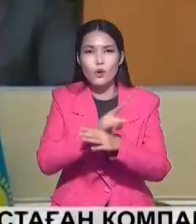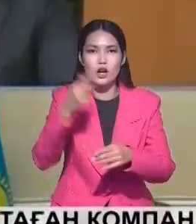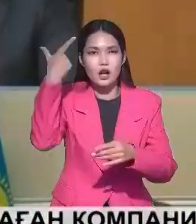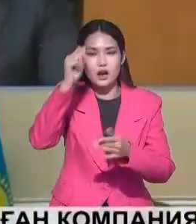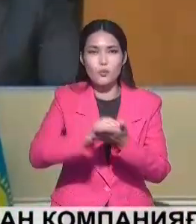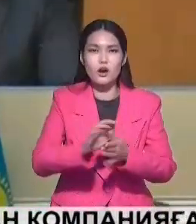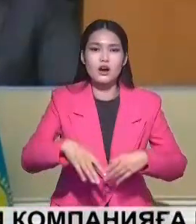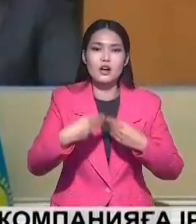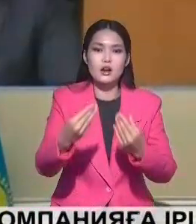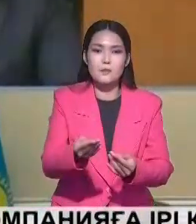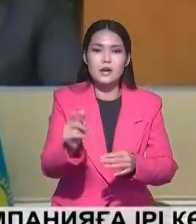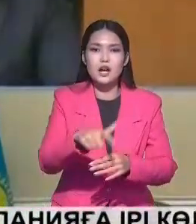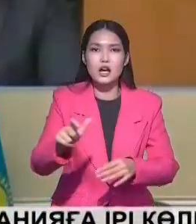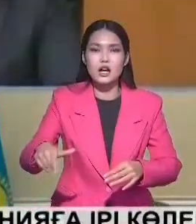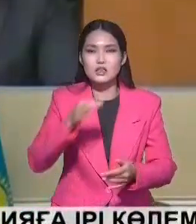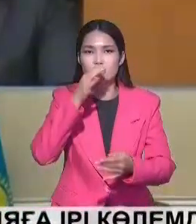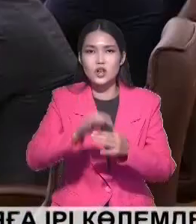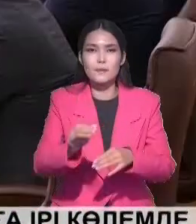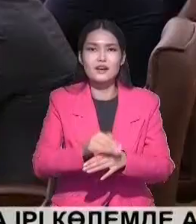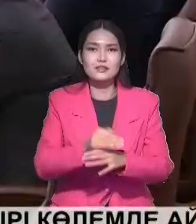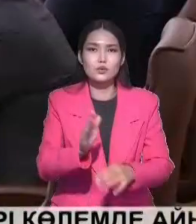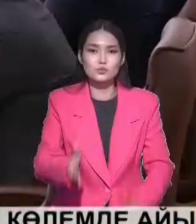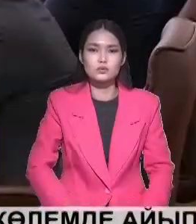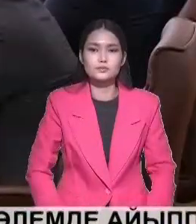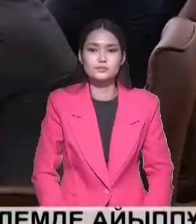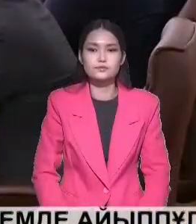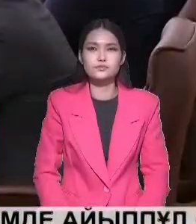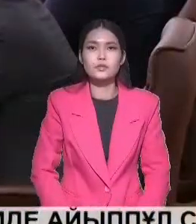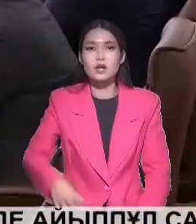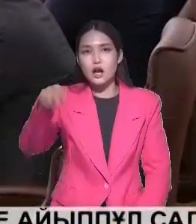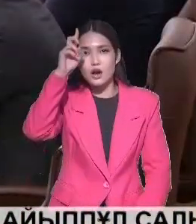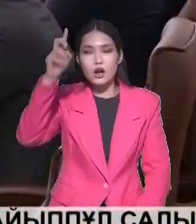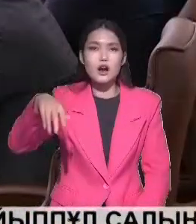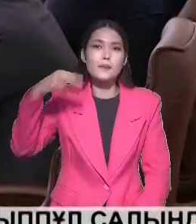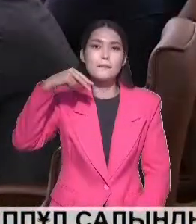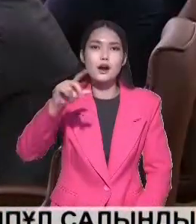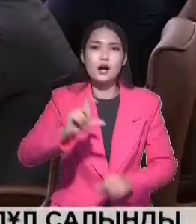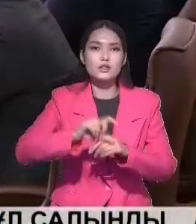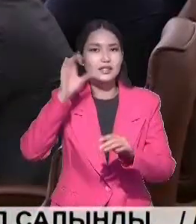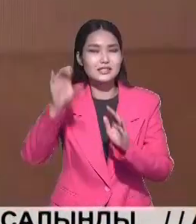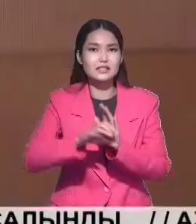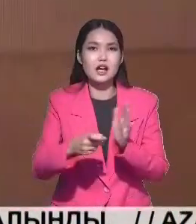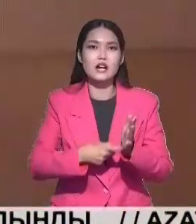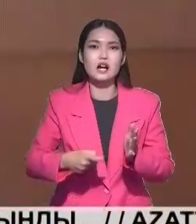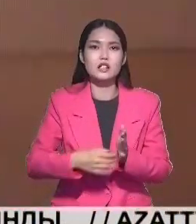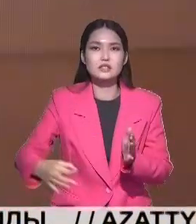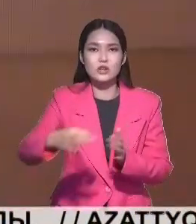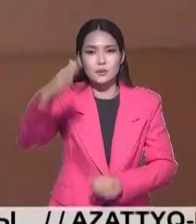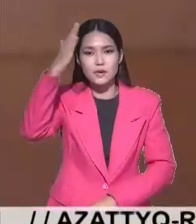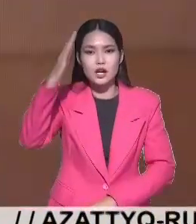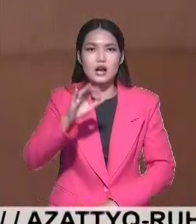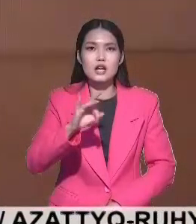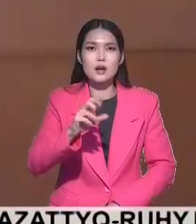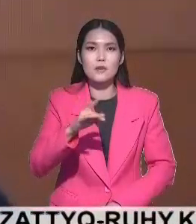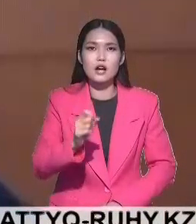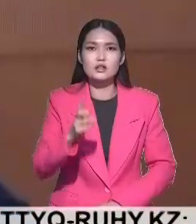адамдардың барлығы жауапкершілікке тартылады. Ал үкімет басшысынан сөз естіген Қарағанды облысының әкімі